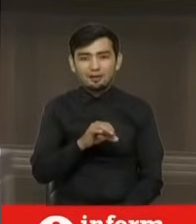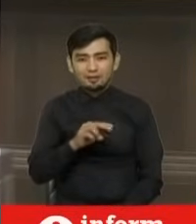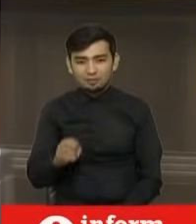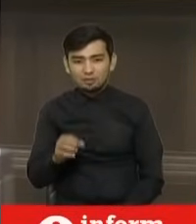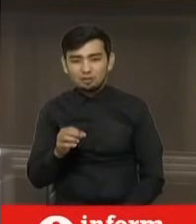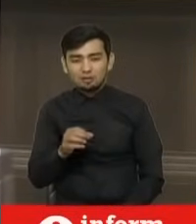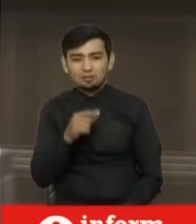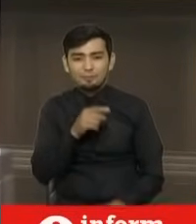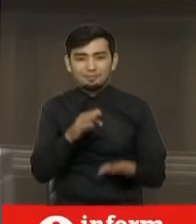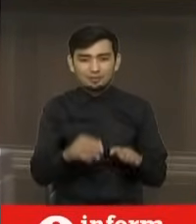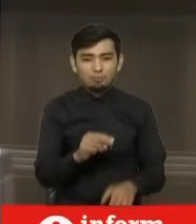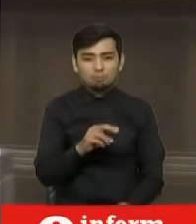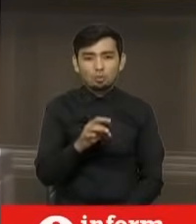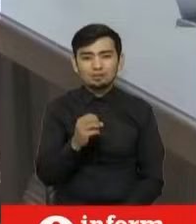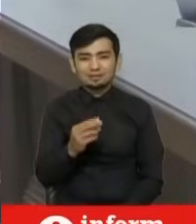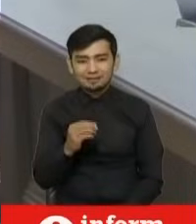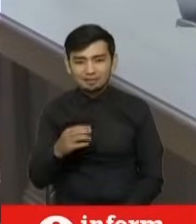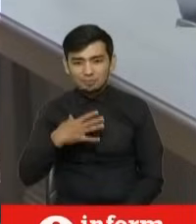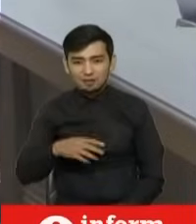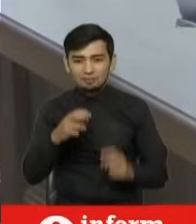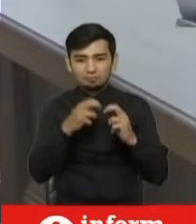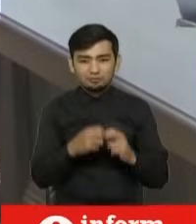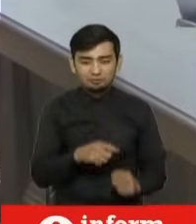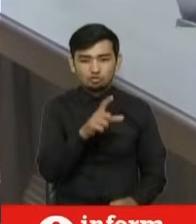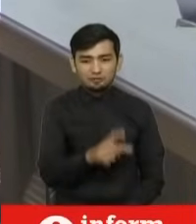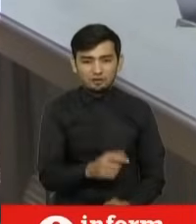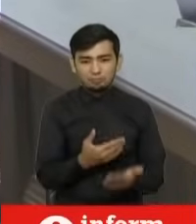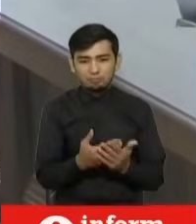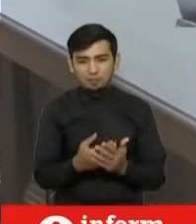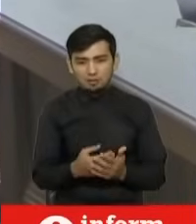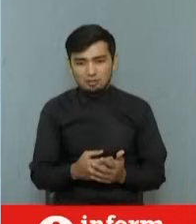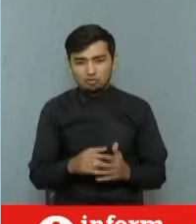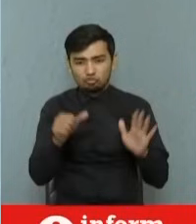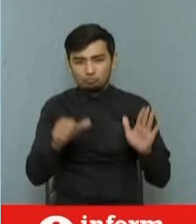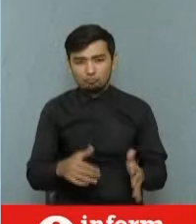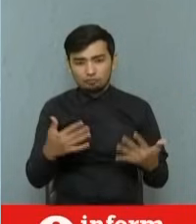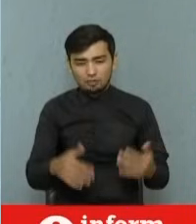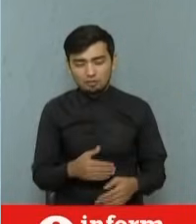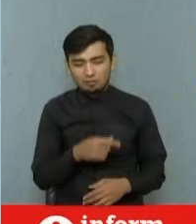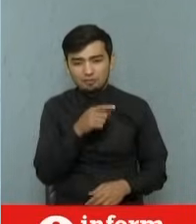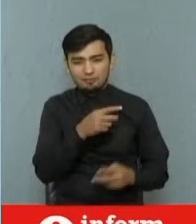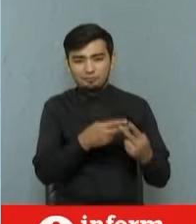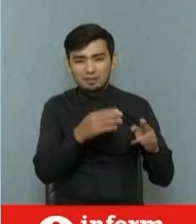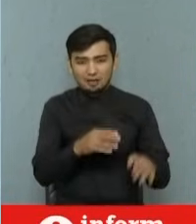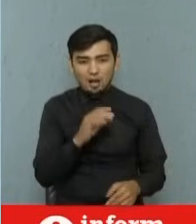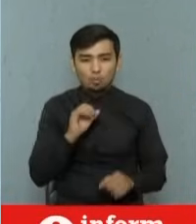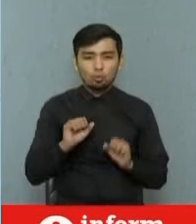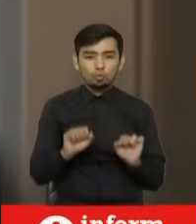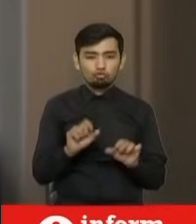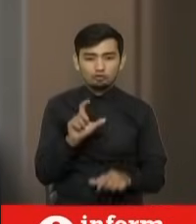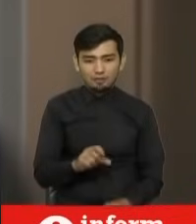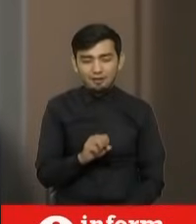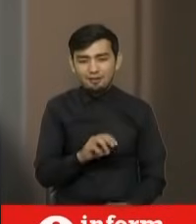комментируют процесс подсудимые находятся в следственном изоляторе более полугода а консультирующий обвиняемую сторону юрист Полагает что